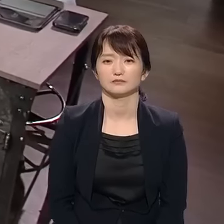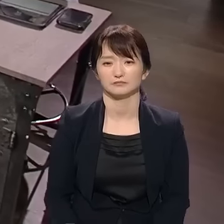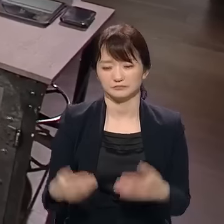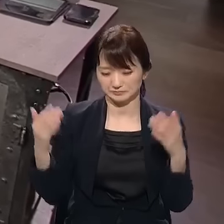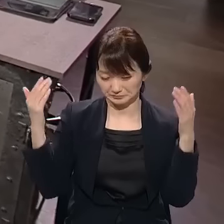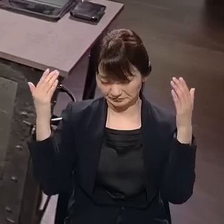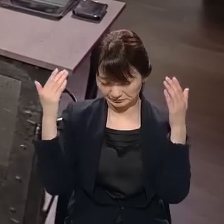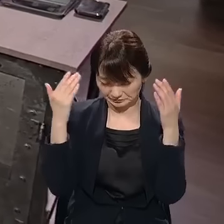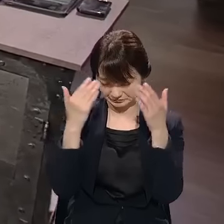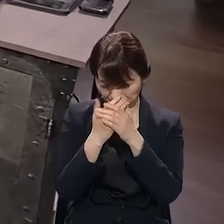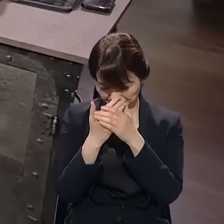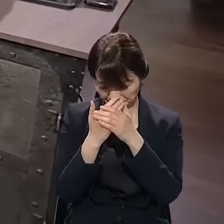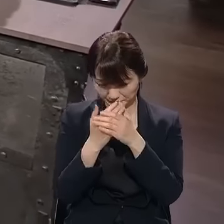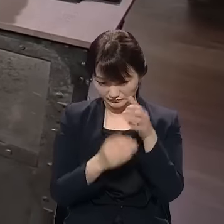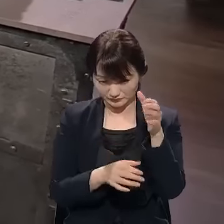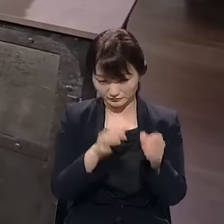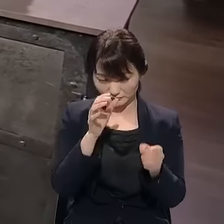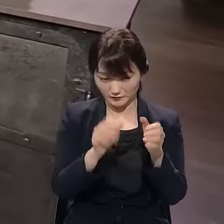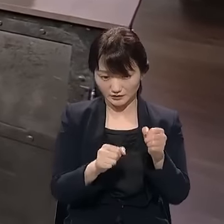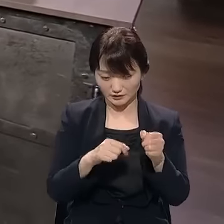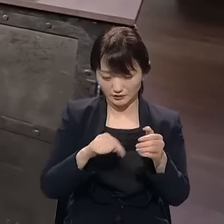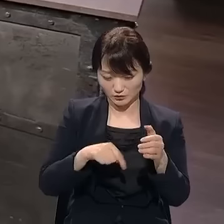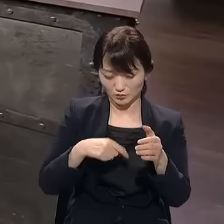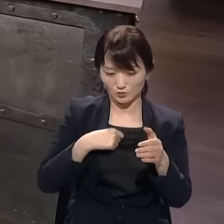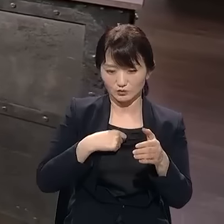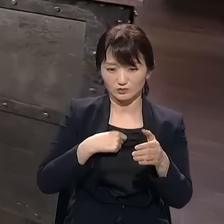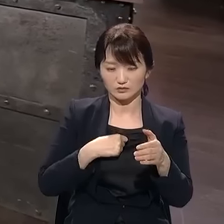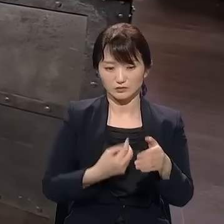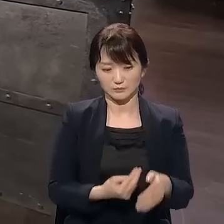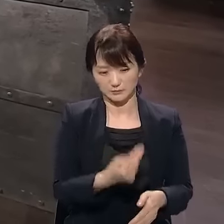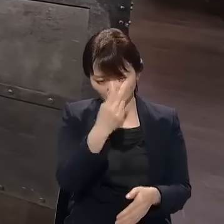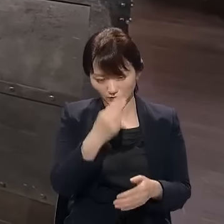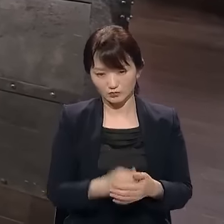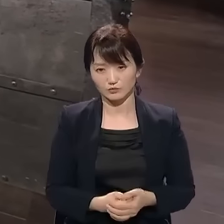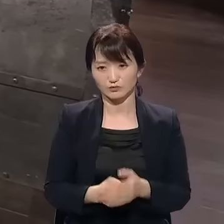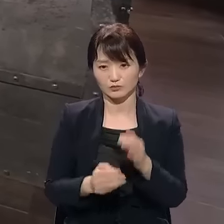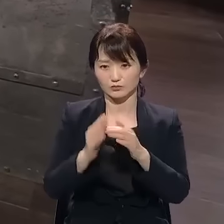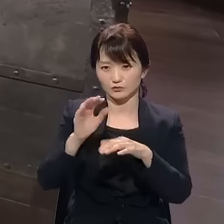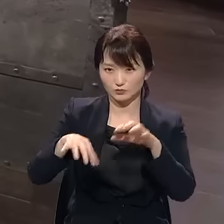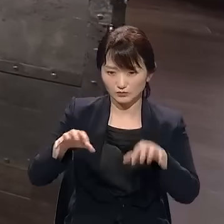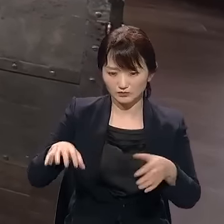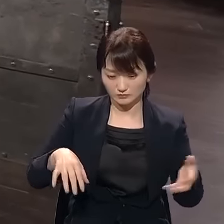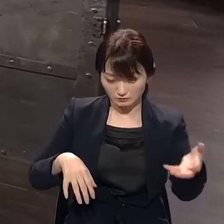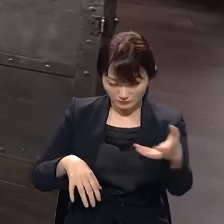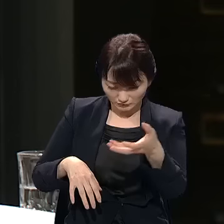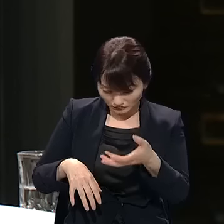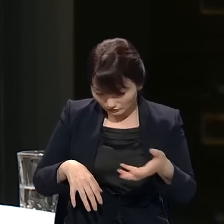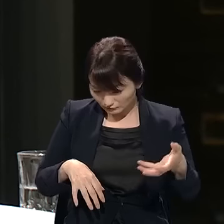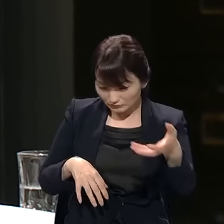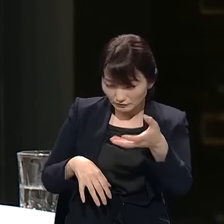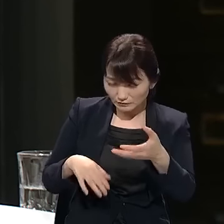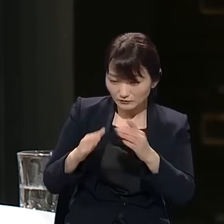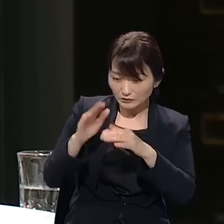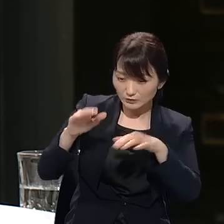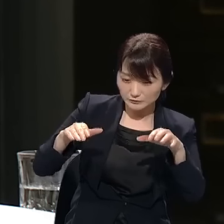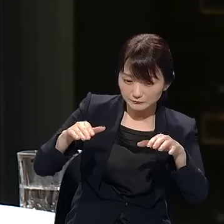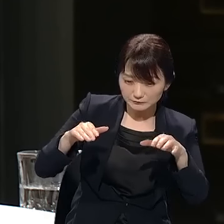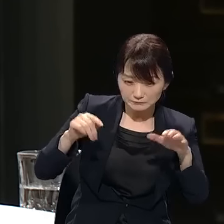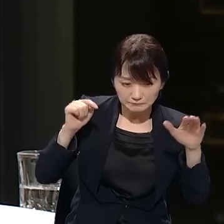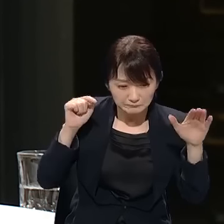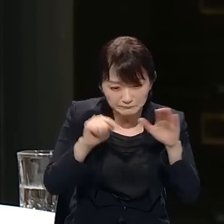밤 바지에 속옷까지 벗고 온 동네를 어 돌아다니면서 이웃집을